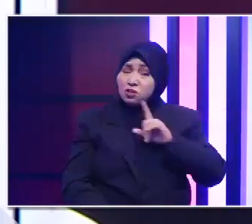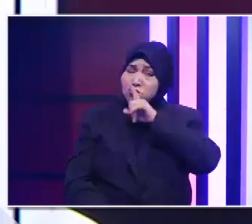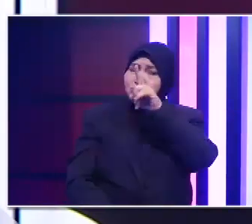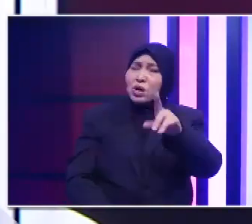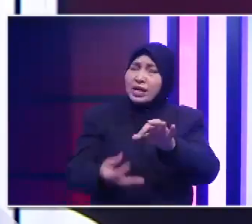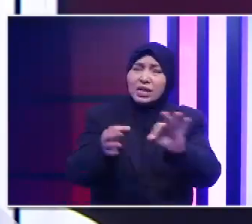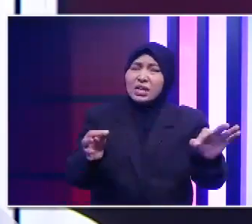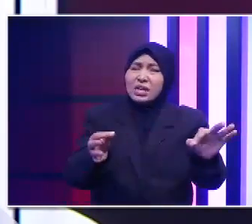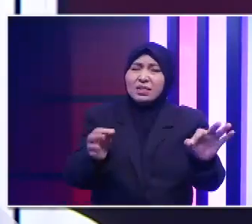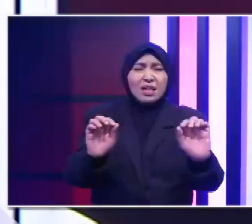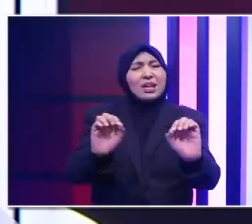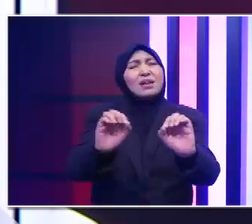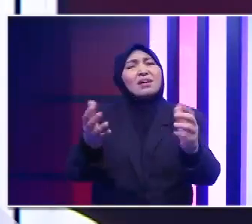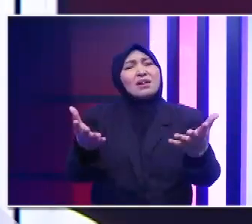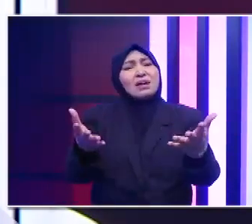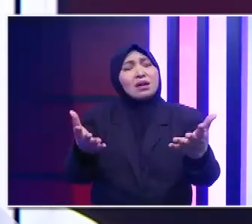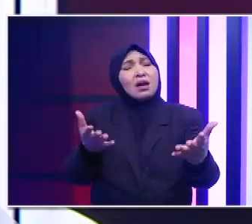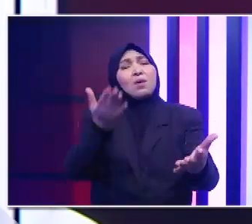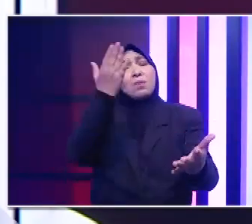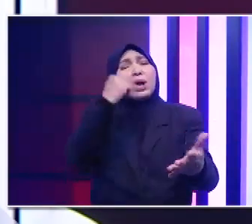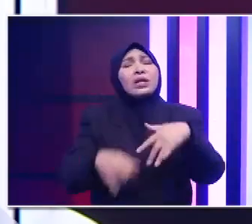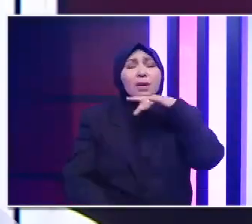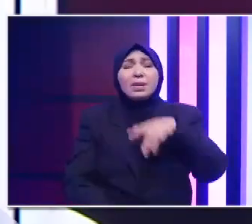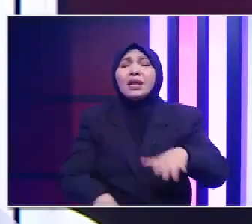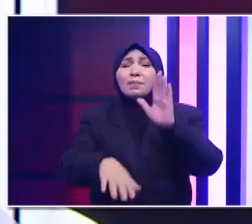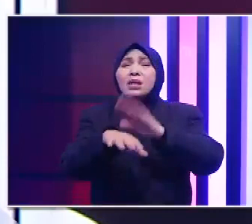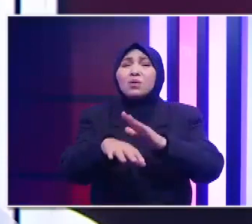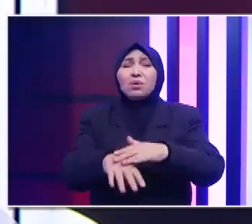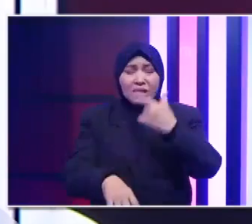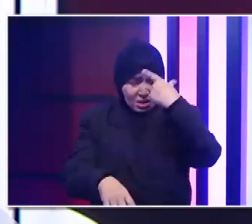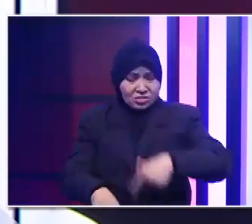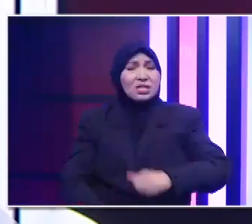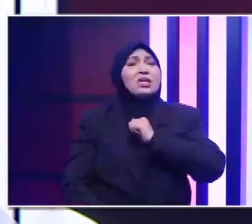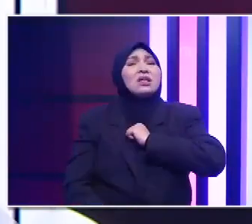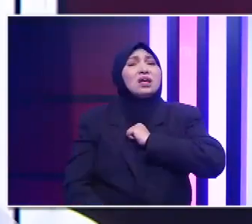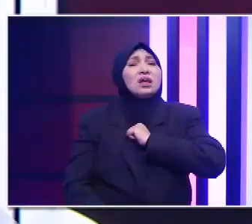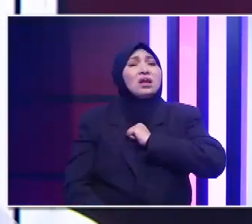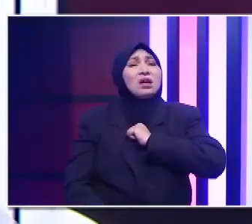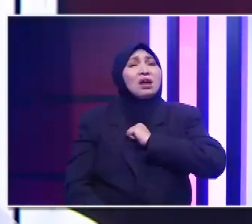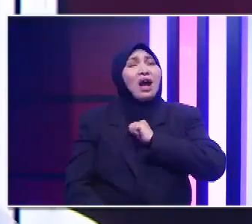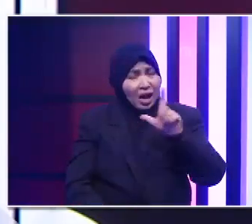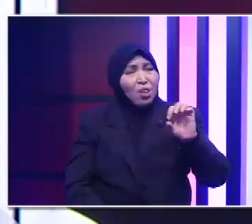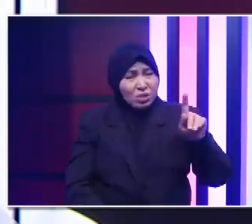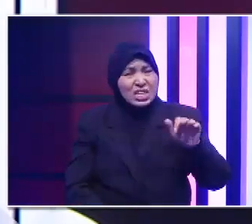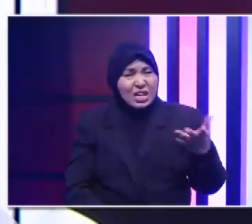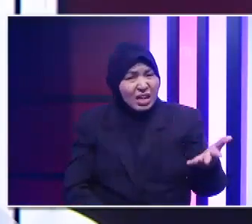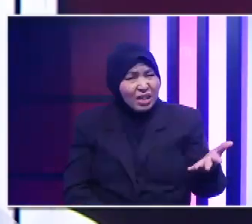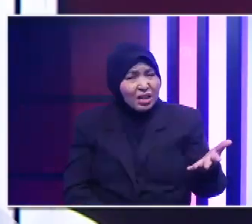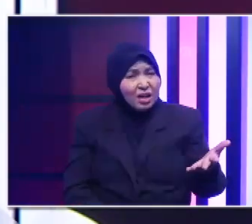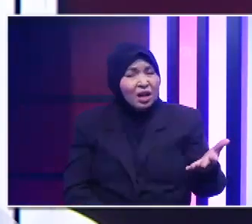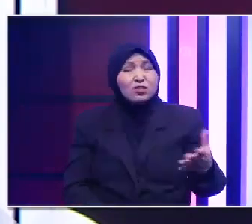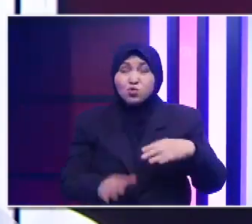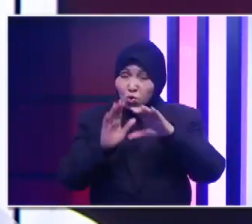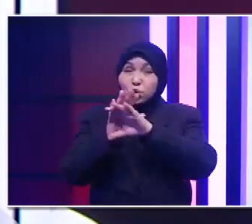ayat ini tidak akan wujud Mengapa Nabi menegur dirinya sendiri luji ke As Seorang nabi yang mereka